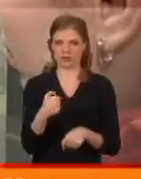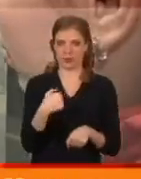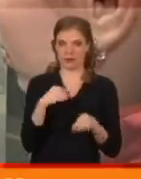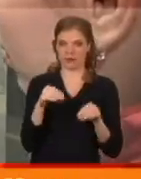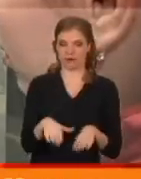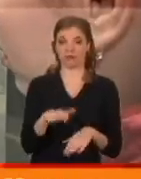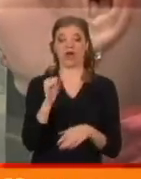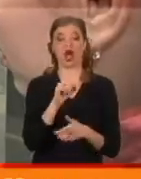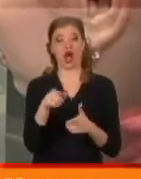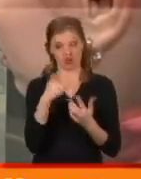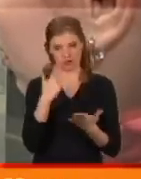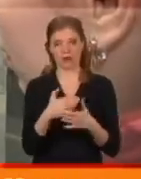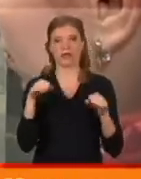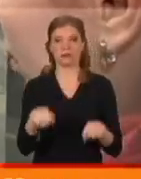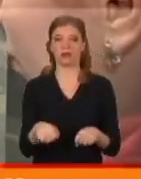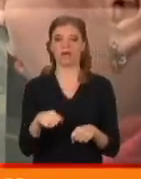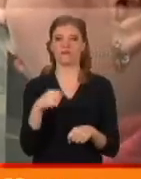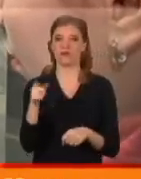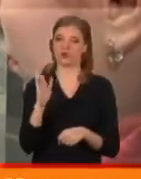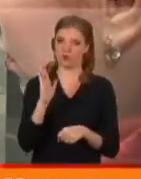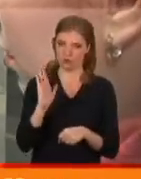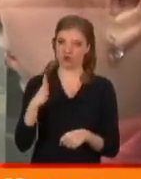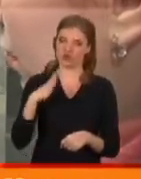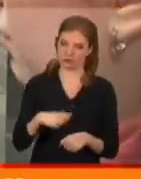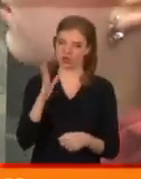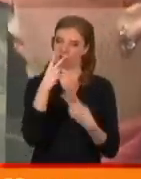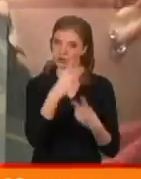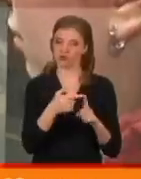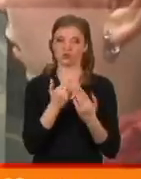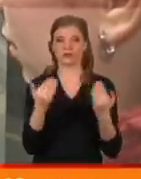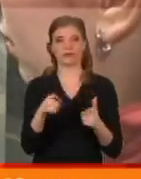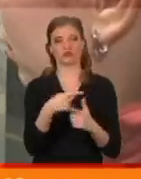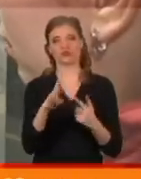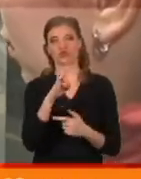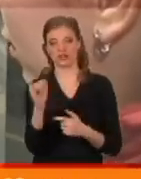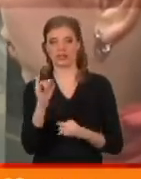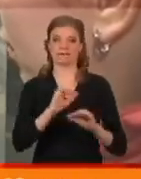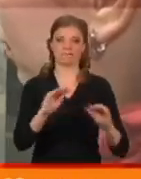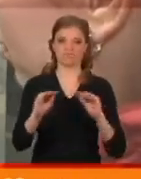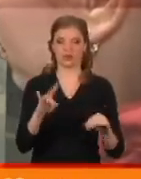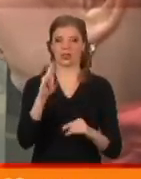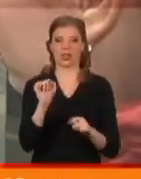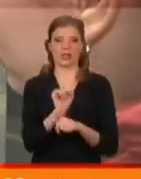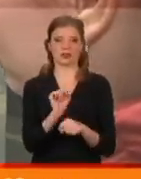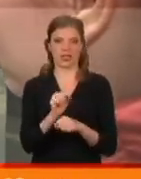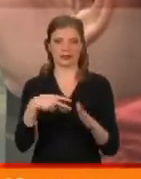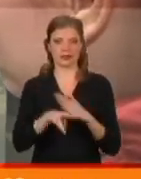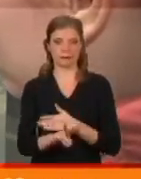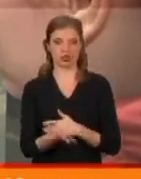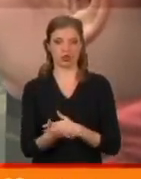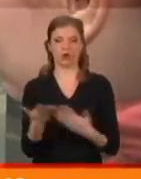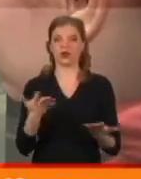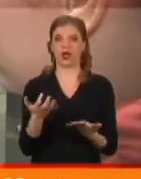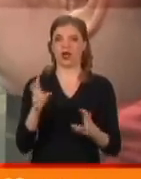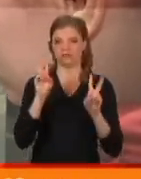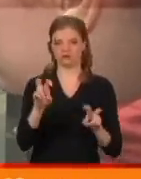Чи мали право організатори за вас вирішувати, будете, змушені будете дивитися цю виставку чи ні, і розміщувати її на станції метро, яка